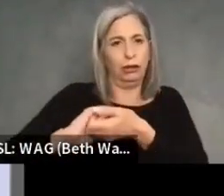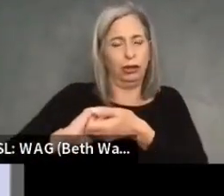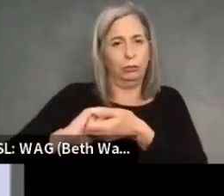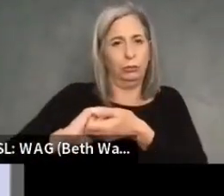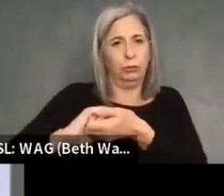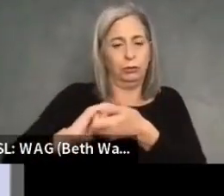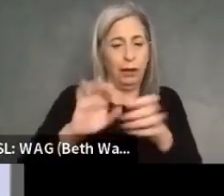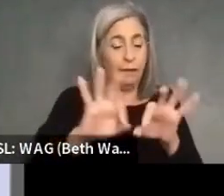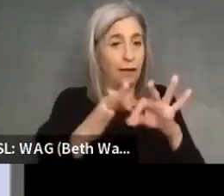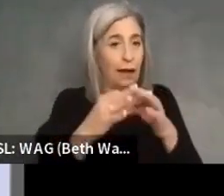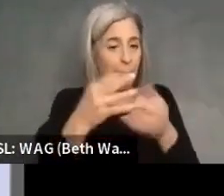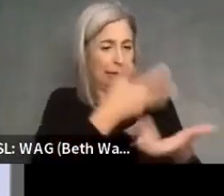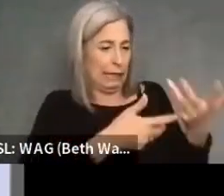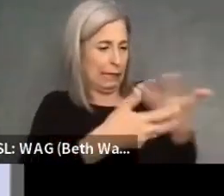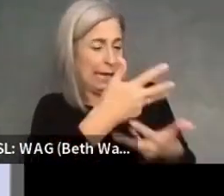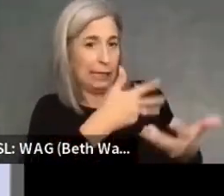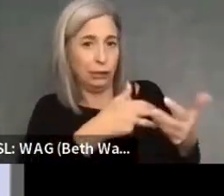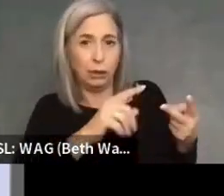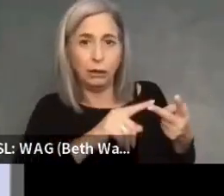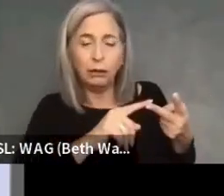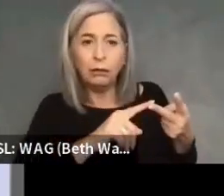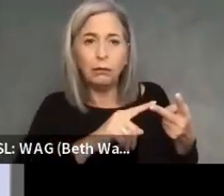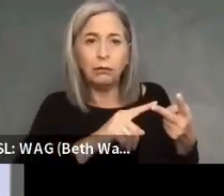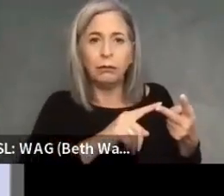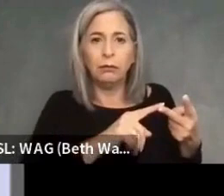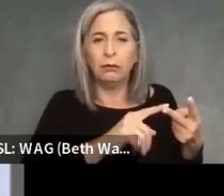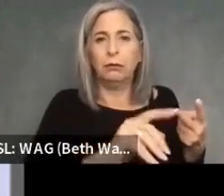什么样的资源。